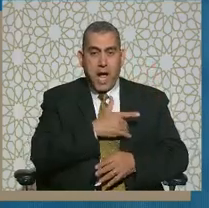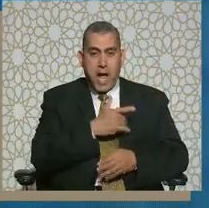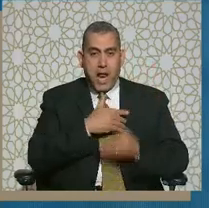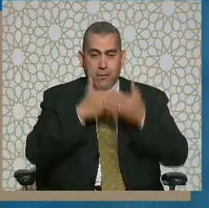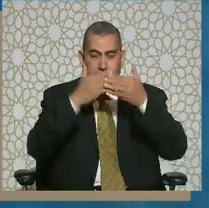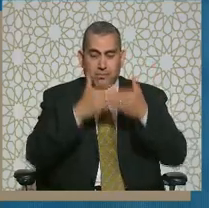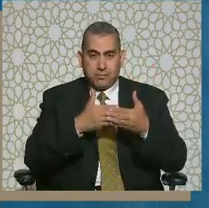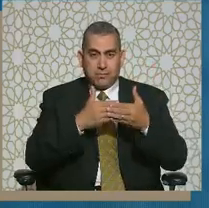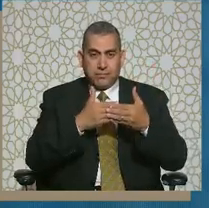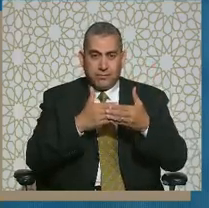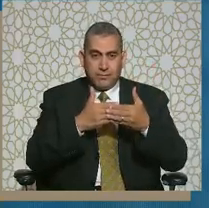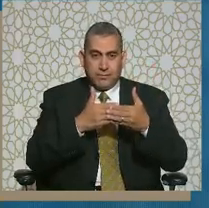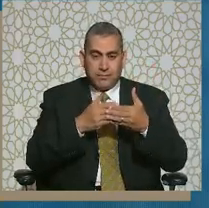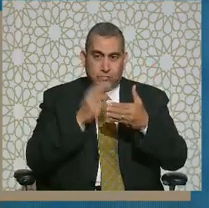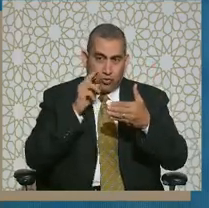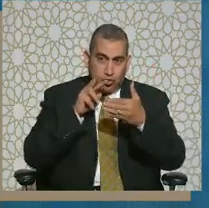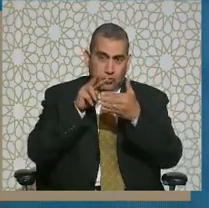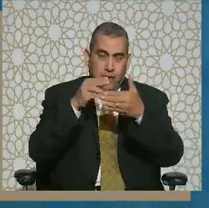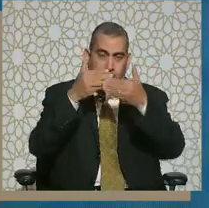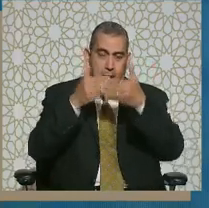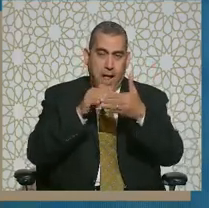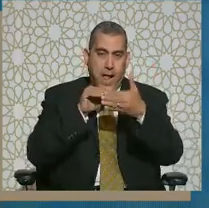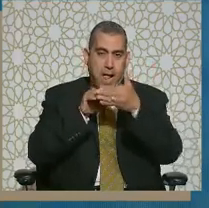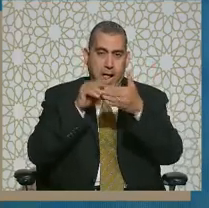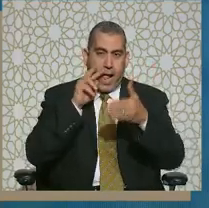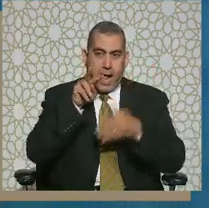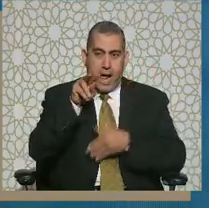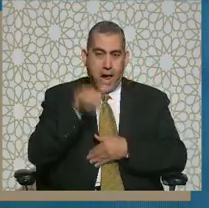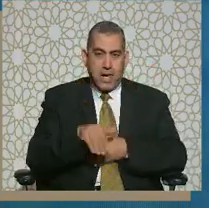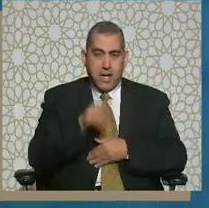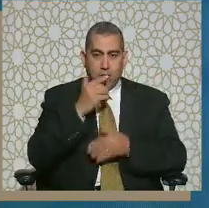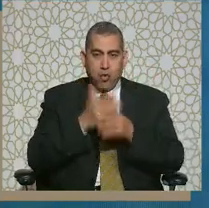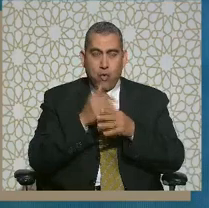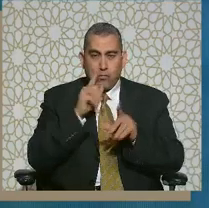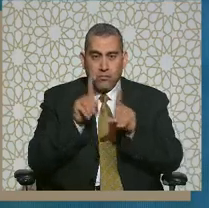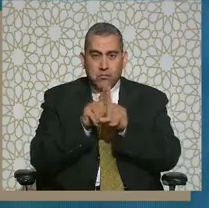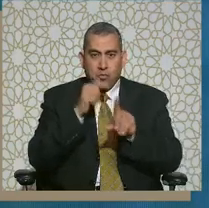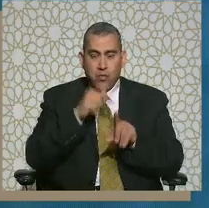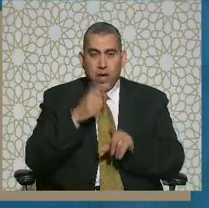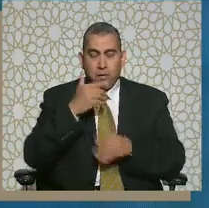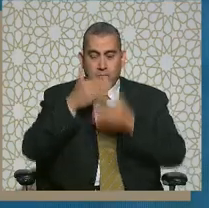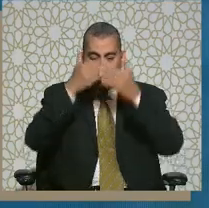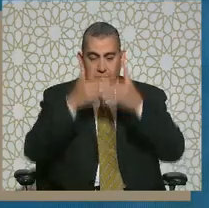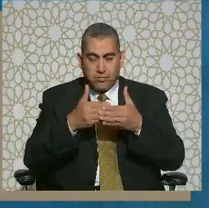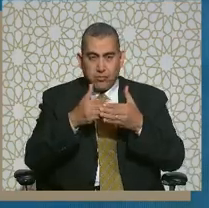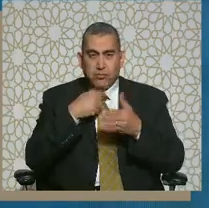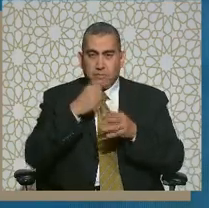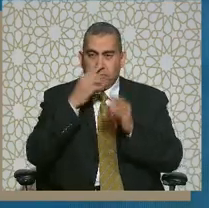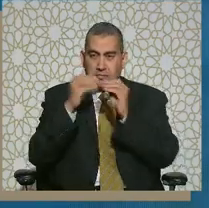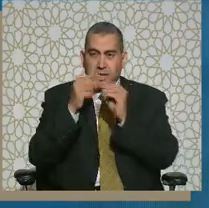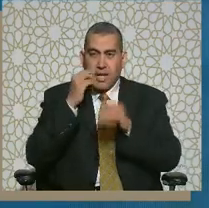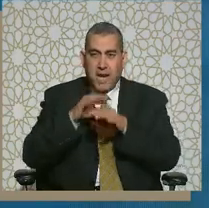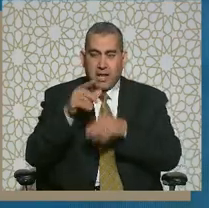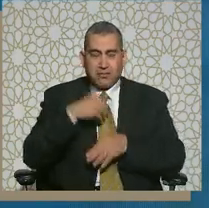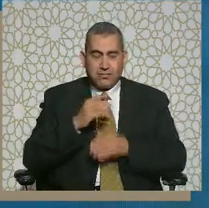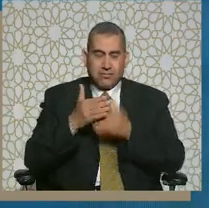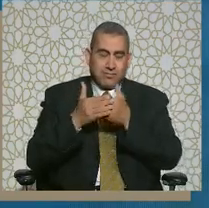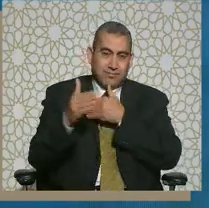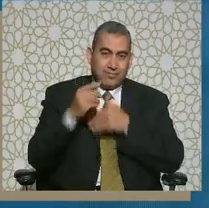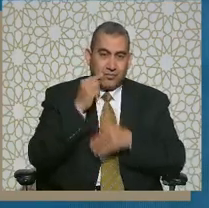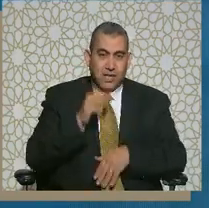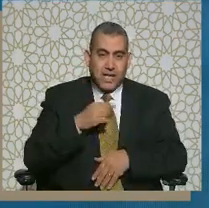احنا نشوف ونعيش بالانس اول حجاب حجاب عدم قبول الناس ايه اللي بيخلي